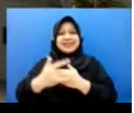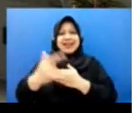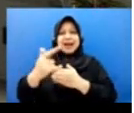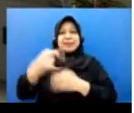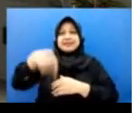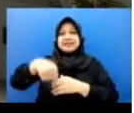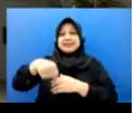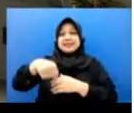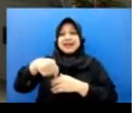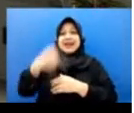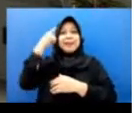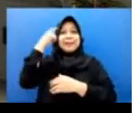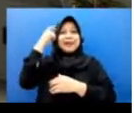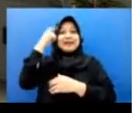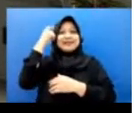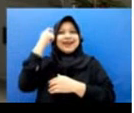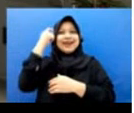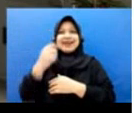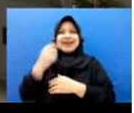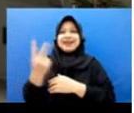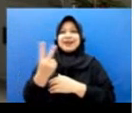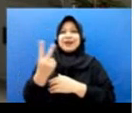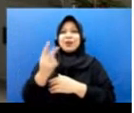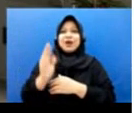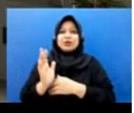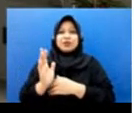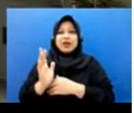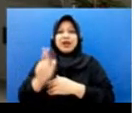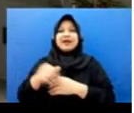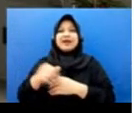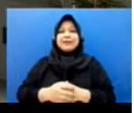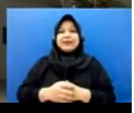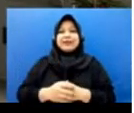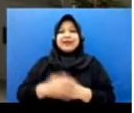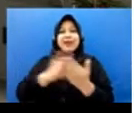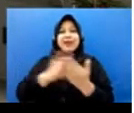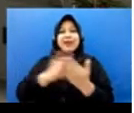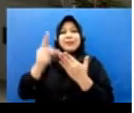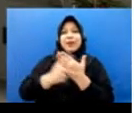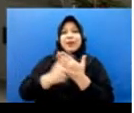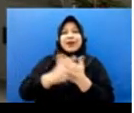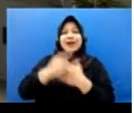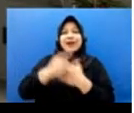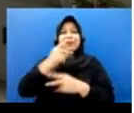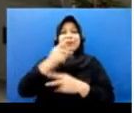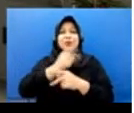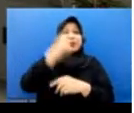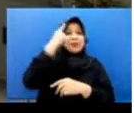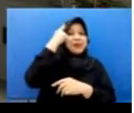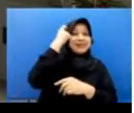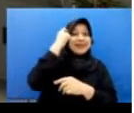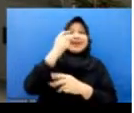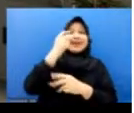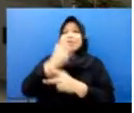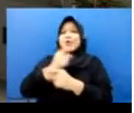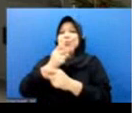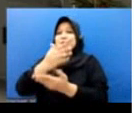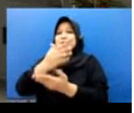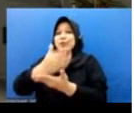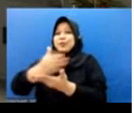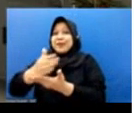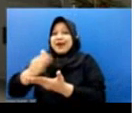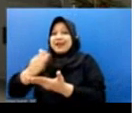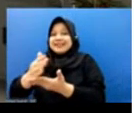yang kedua, Bapak dan Ibu, di program Guru Belajar dan Guru Berbagi seri Semangat Guru untuk kemampuan